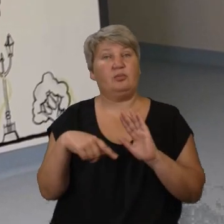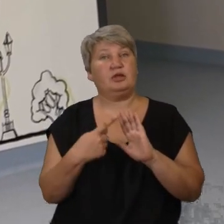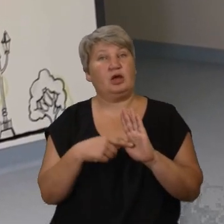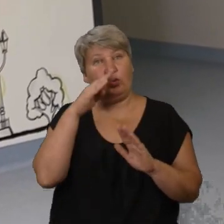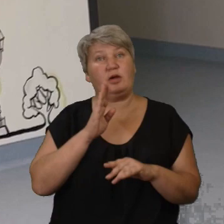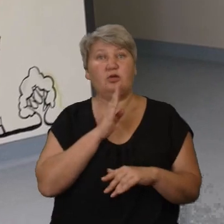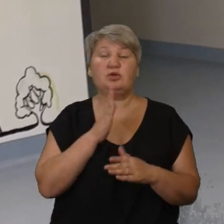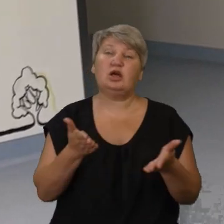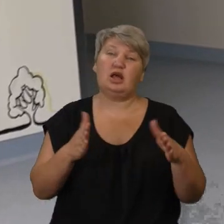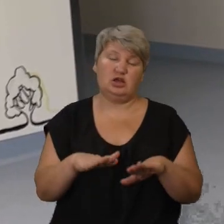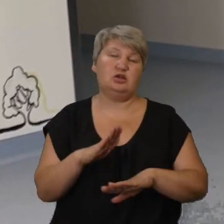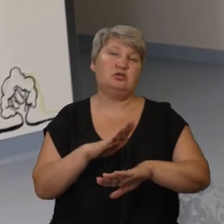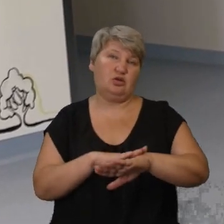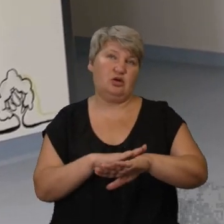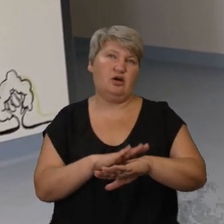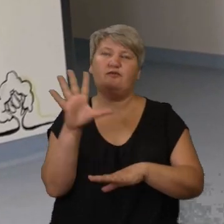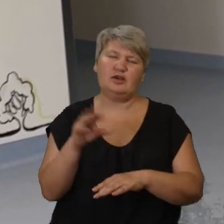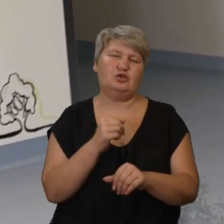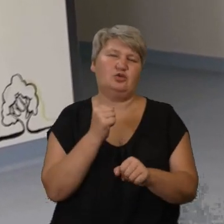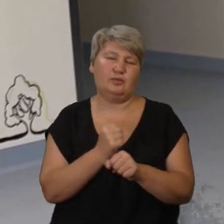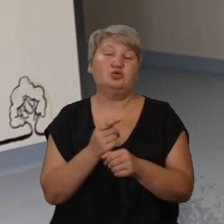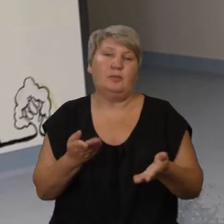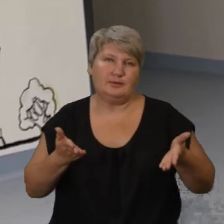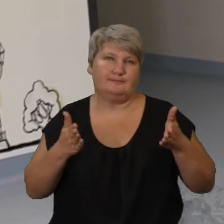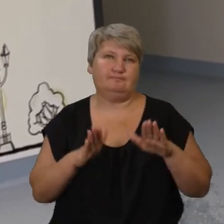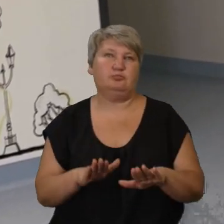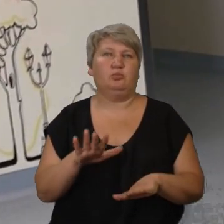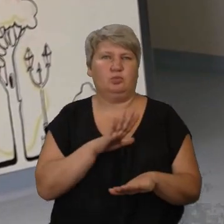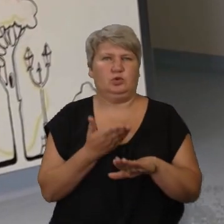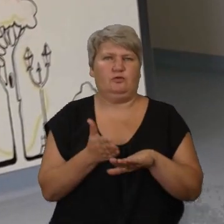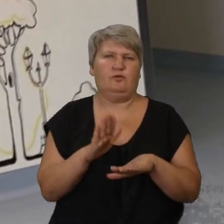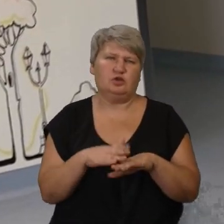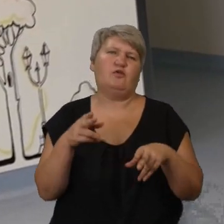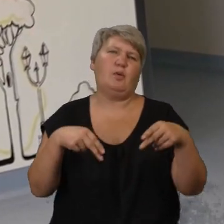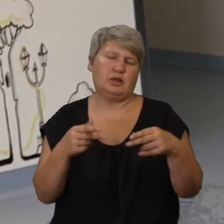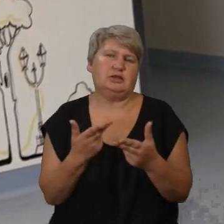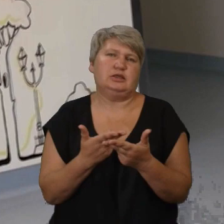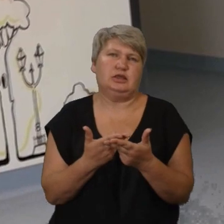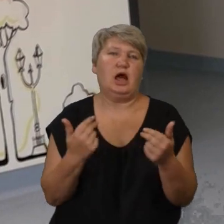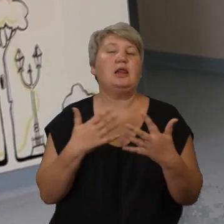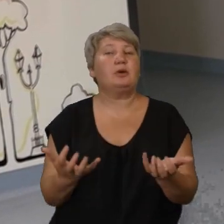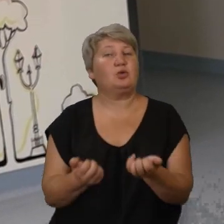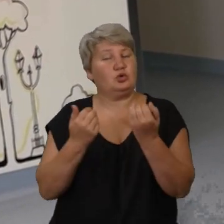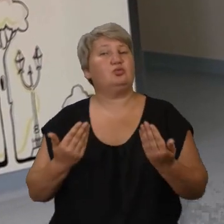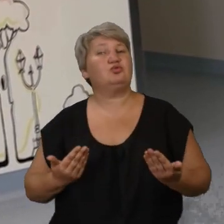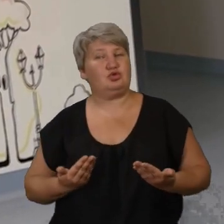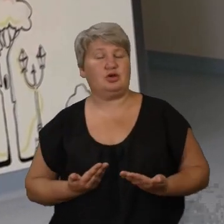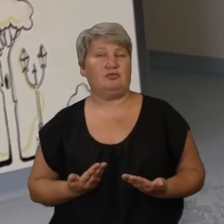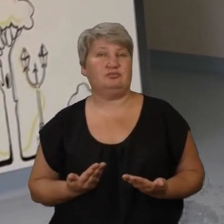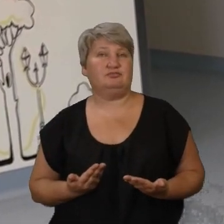кінцівка ми все зробили щоб воно залишилося навіть було тяжко в операційні по-друге ми рятуємо життя і